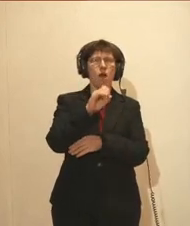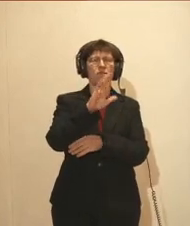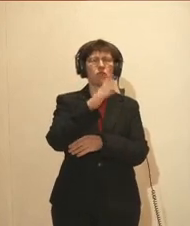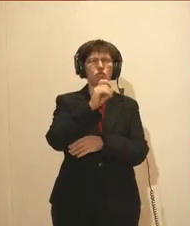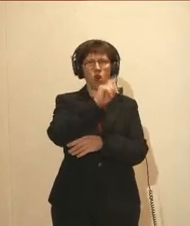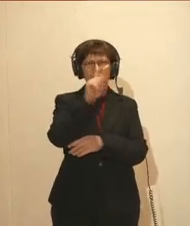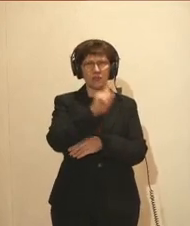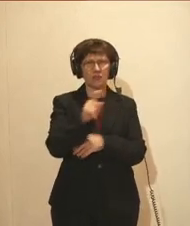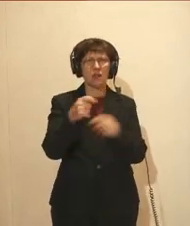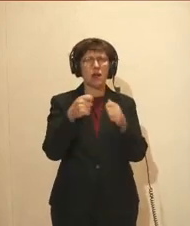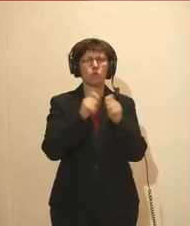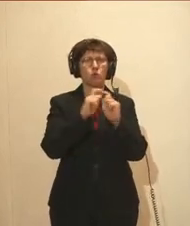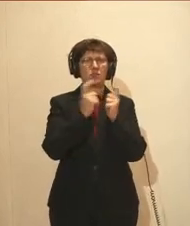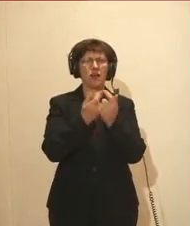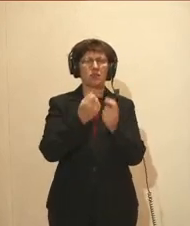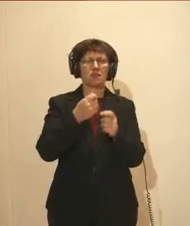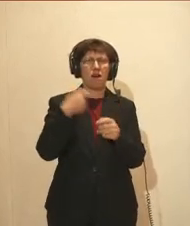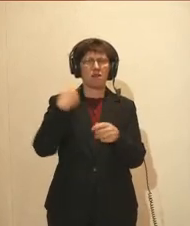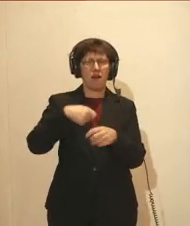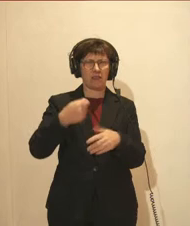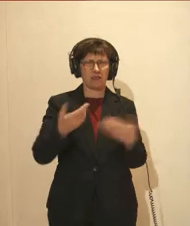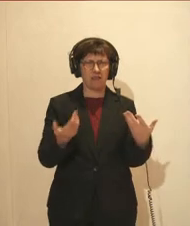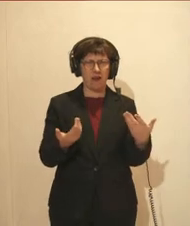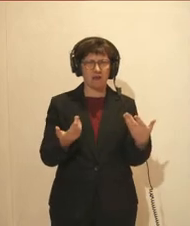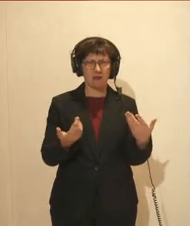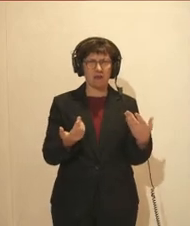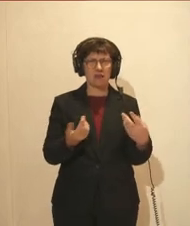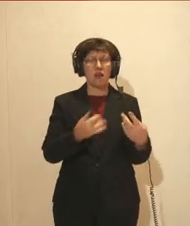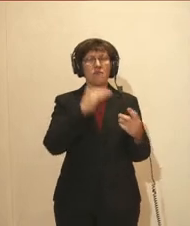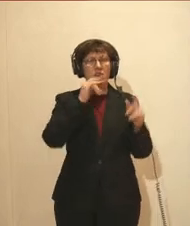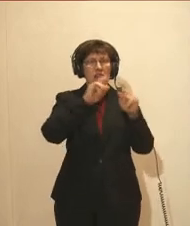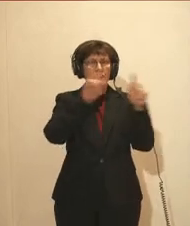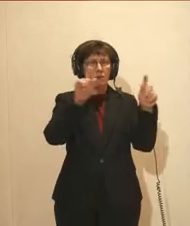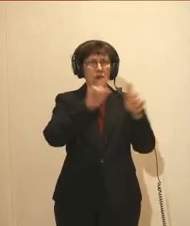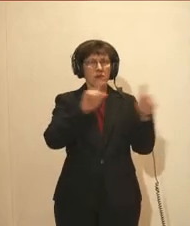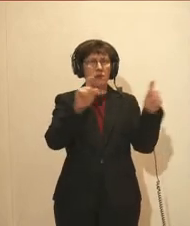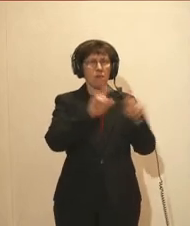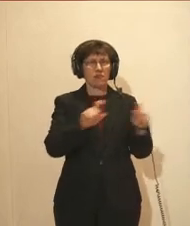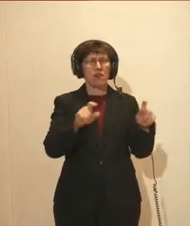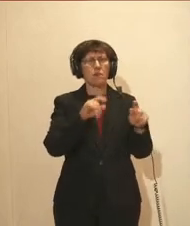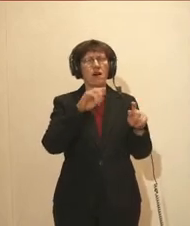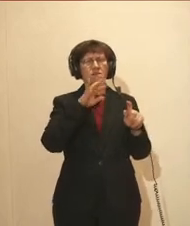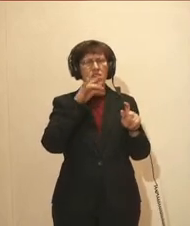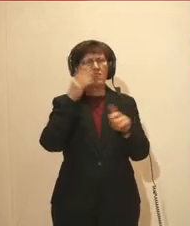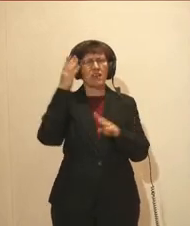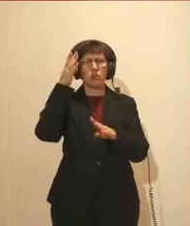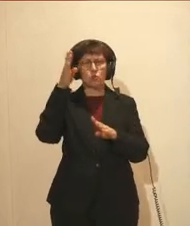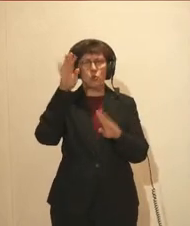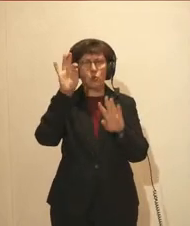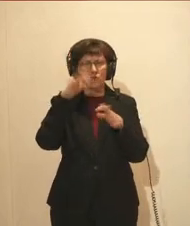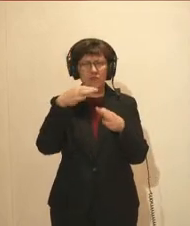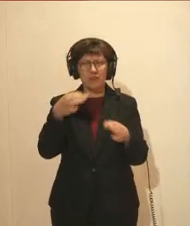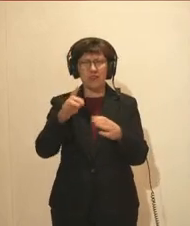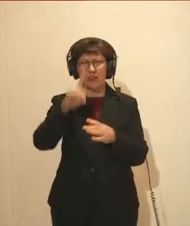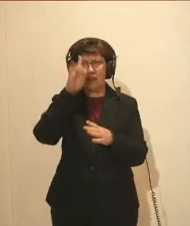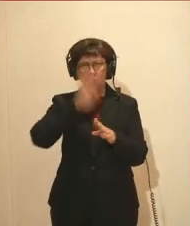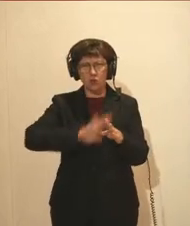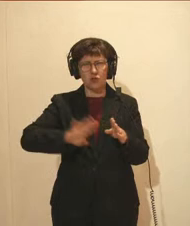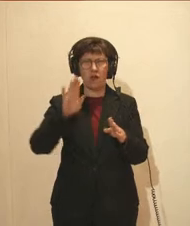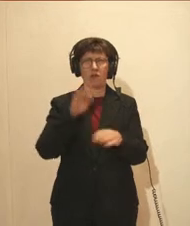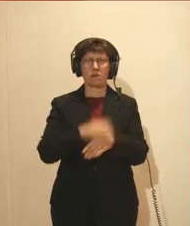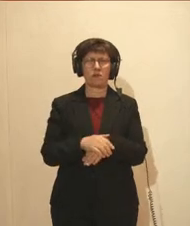als bundeskanzler kandidat und er hat viele themen angesprochen das ging viel um die zukunftsfähigkeit deutschlands